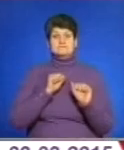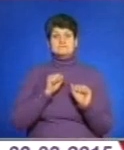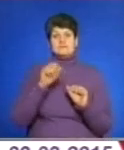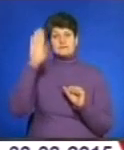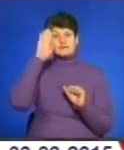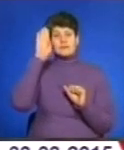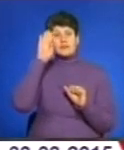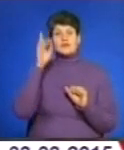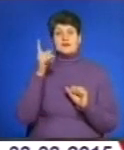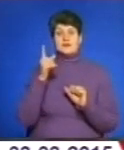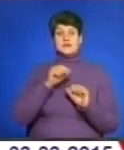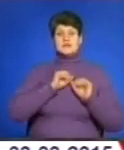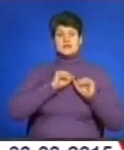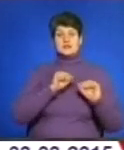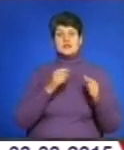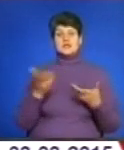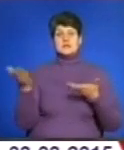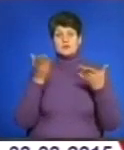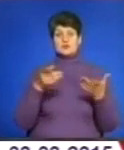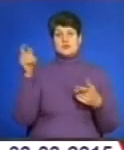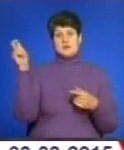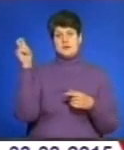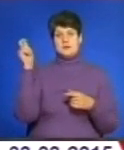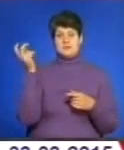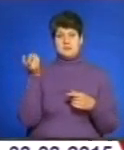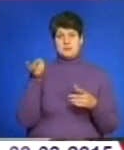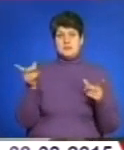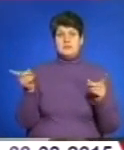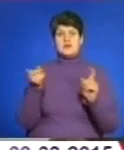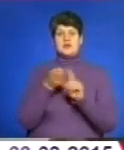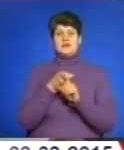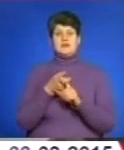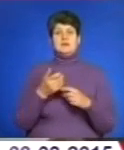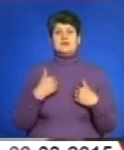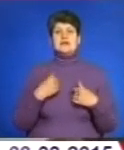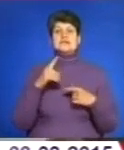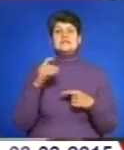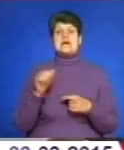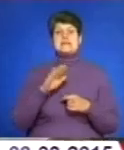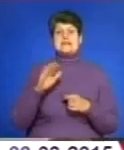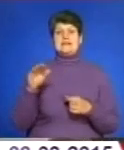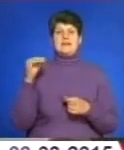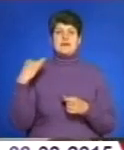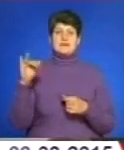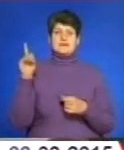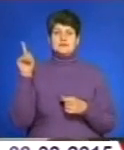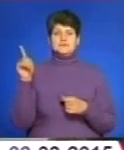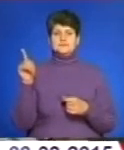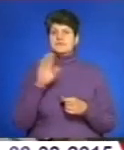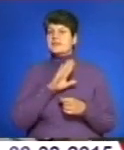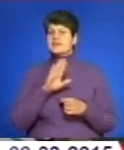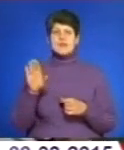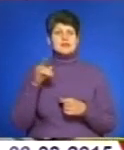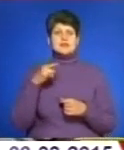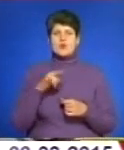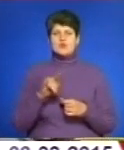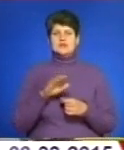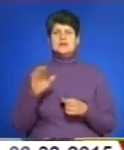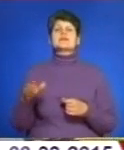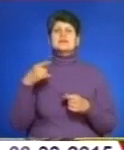владі, а солдати не довіряють своїм генералам. Більше надії вселяє жінка, дружина одного з військових. Серед своїх